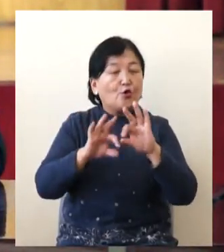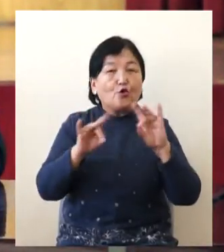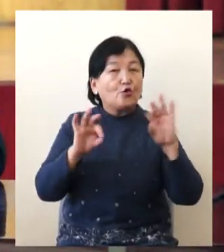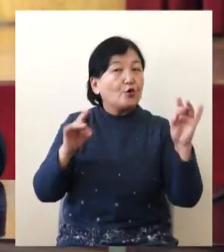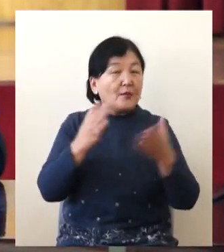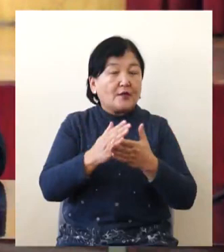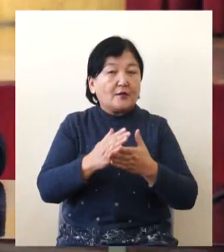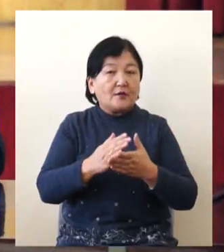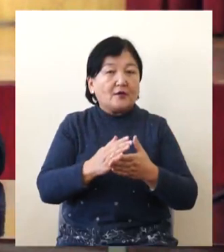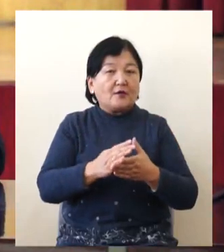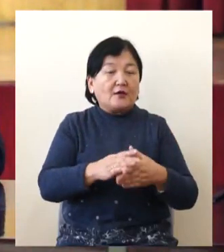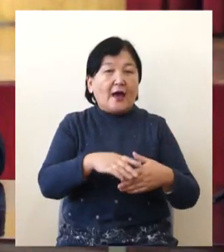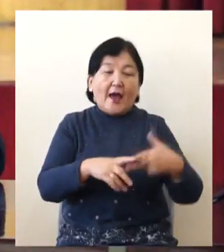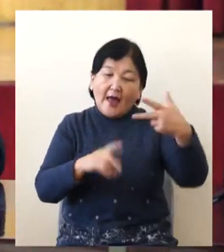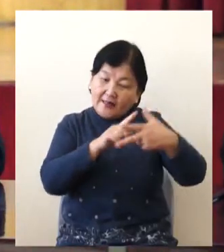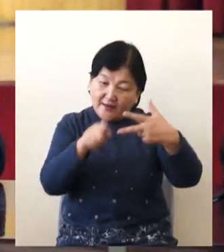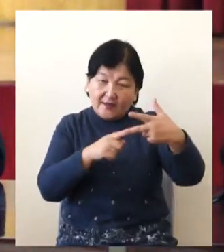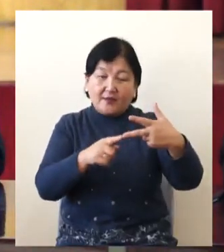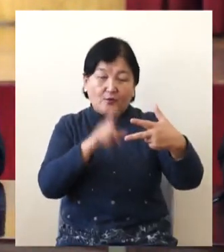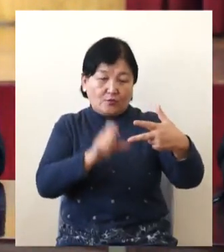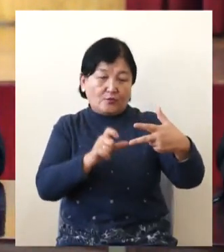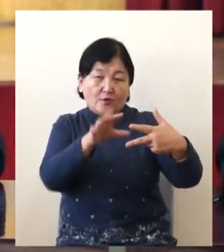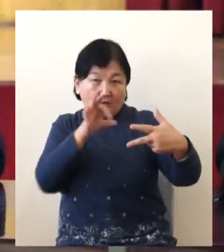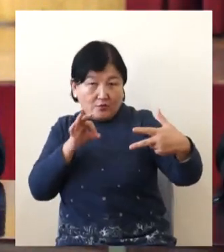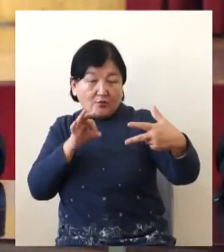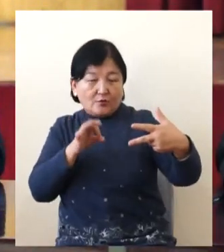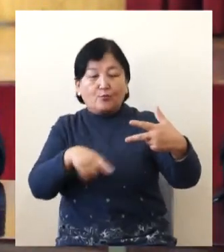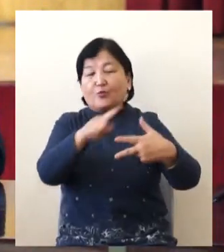Аль нэгийг хин нэгэн завшиж байгаа бол бусадтай нөлөөлдөг.